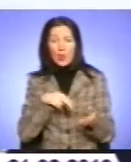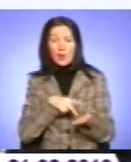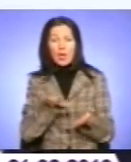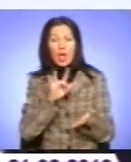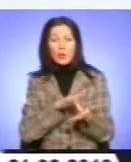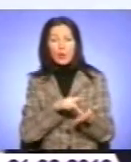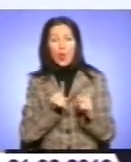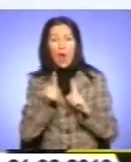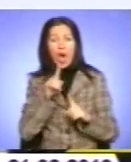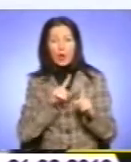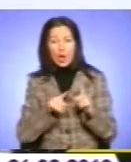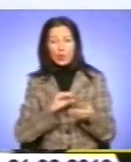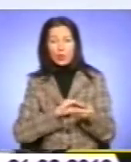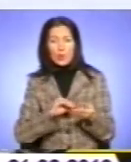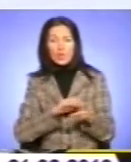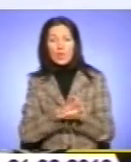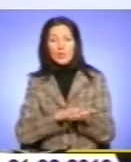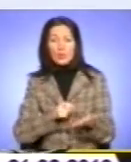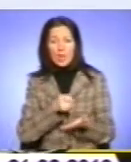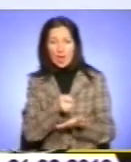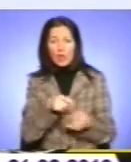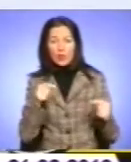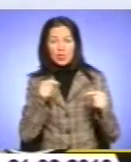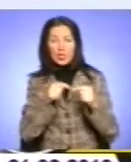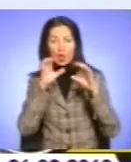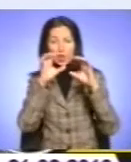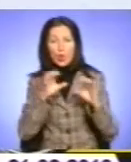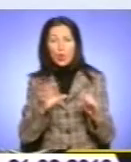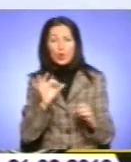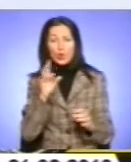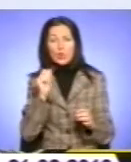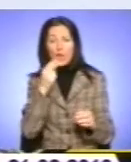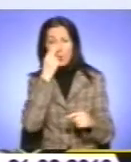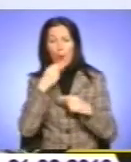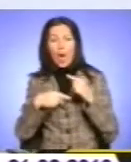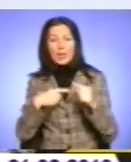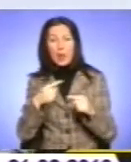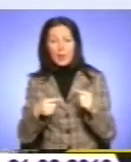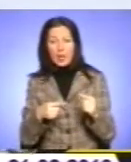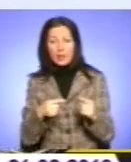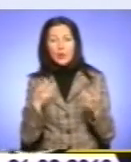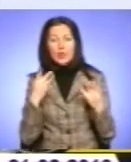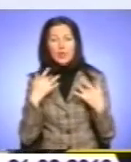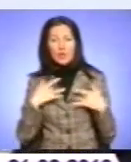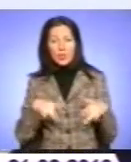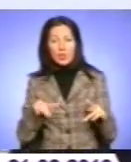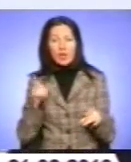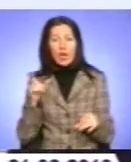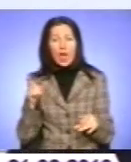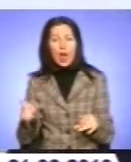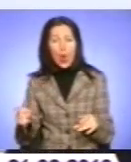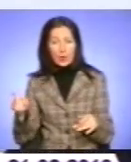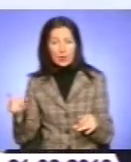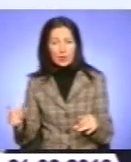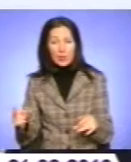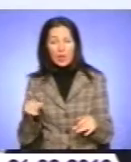раду і написали заяву. Згідно закону про соціальну адаптацію звільнених осіб, їм